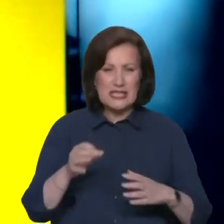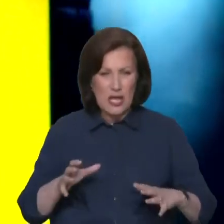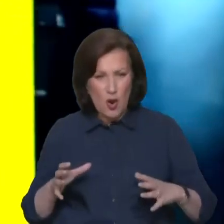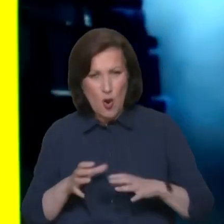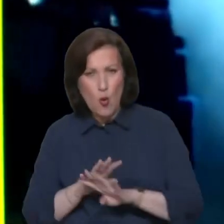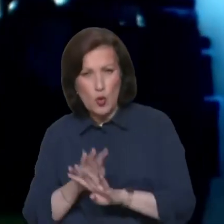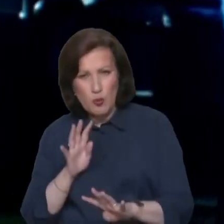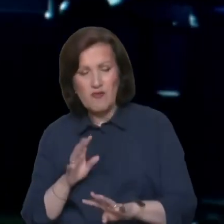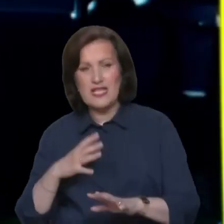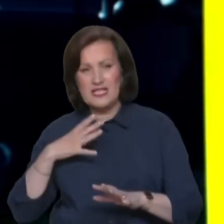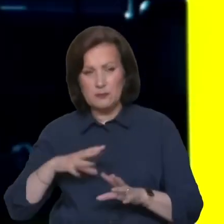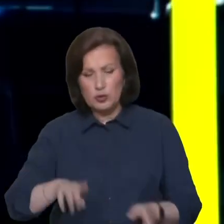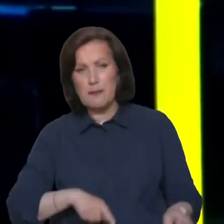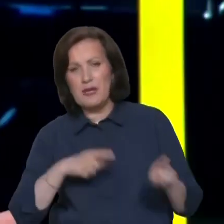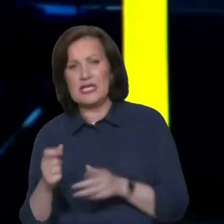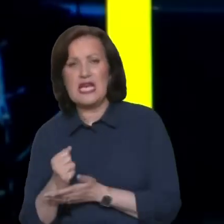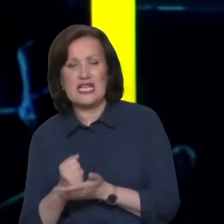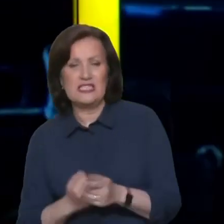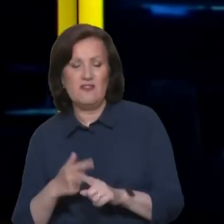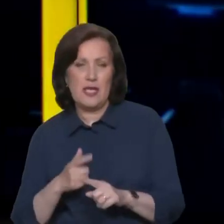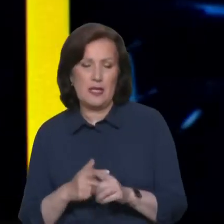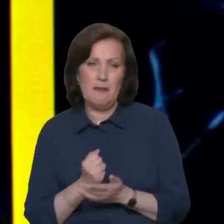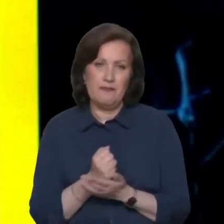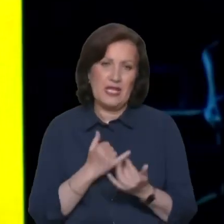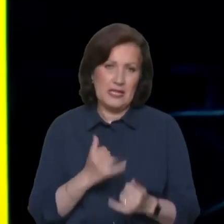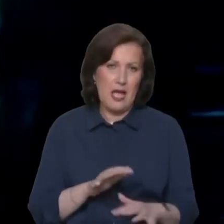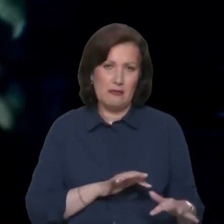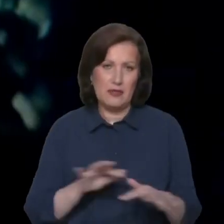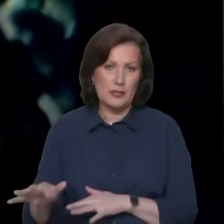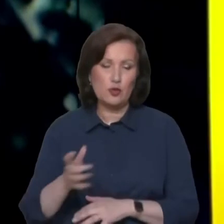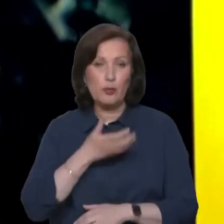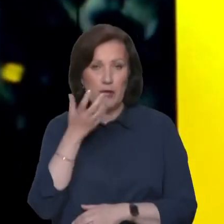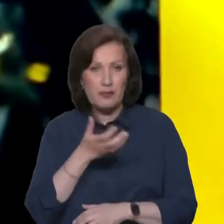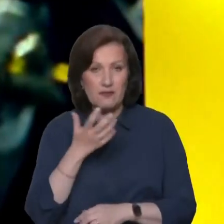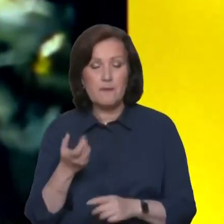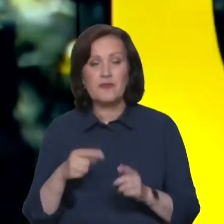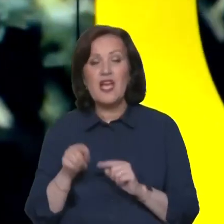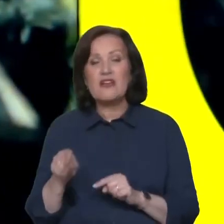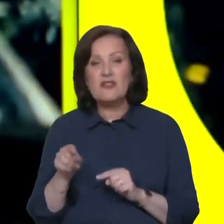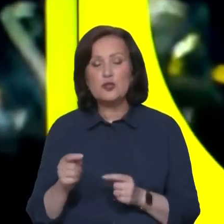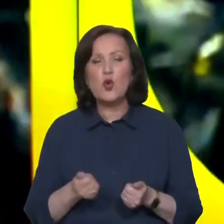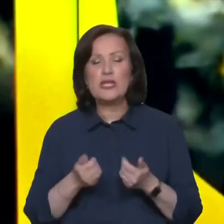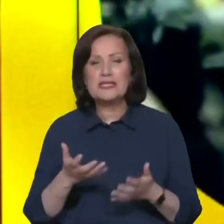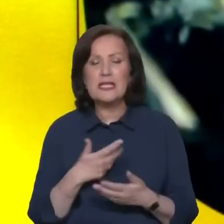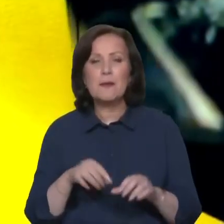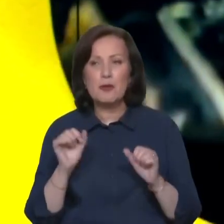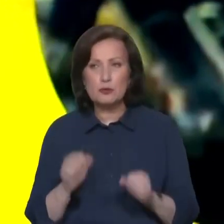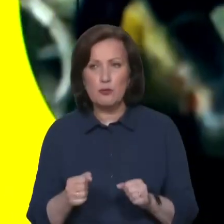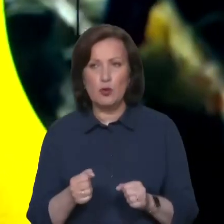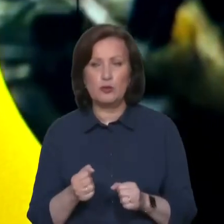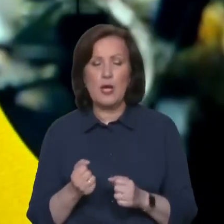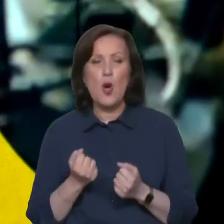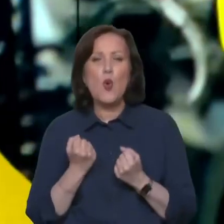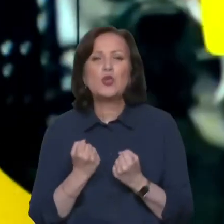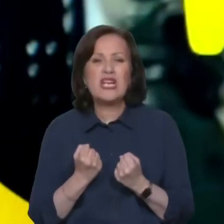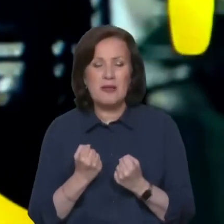змусити нас перекинути туди резерви, які ми тримаємо для успішного наступу на півдні. От від цього, наскільки ми зможемо втриматись на